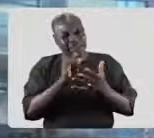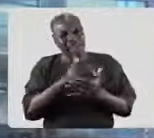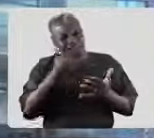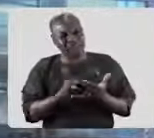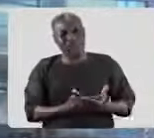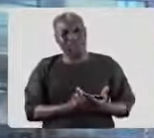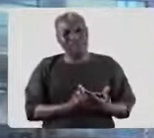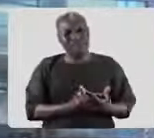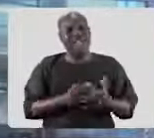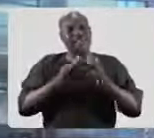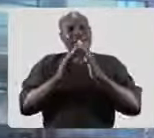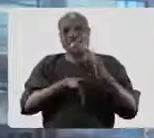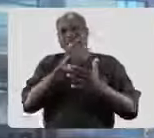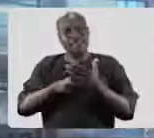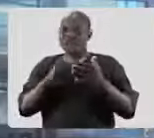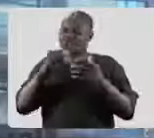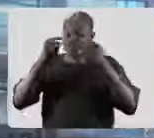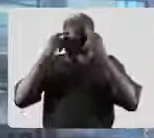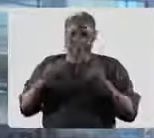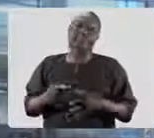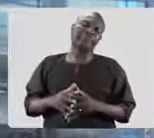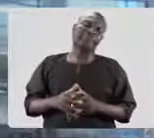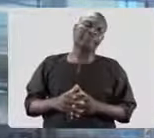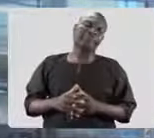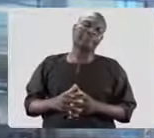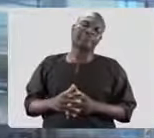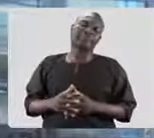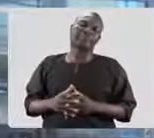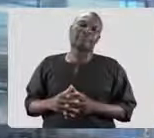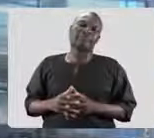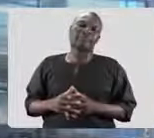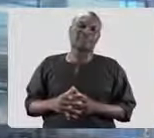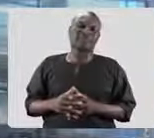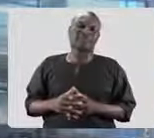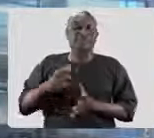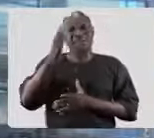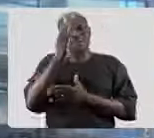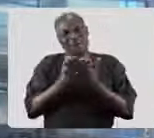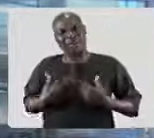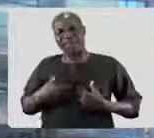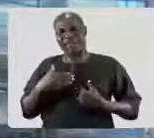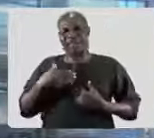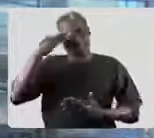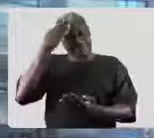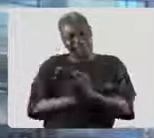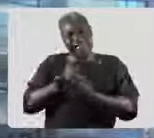fa so ntentemwa enka sa atorenchemwa etese no enka be den obi ba wa wo no ba ko